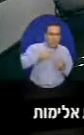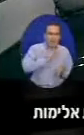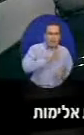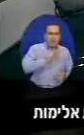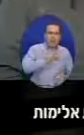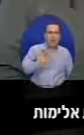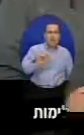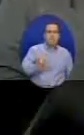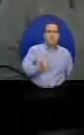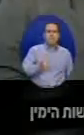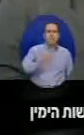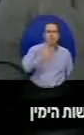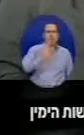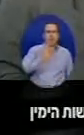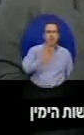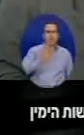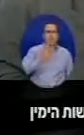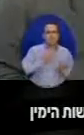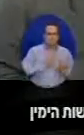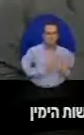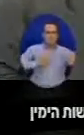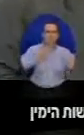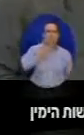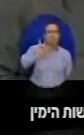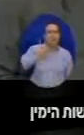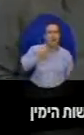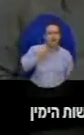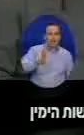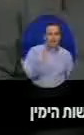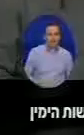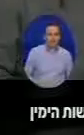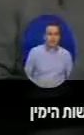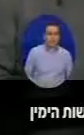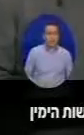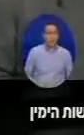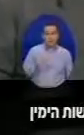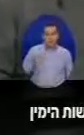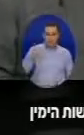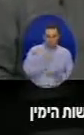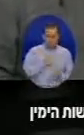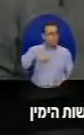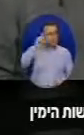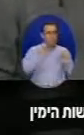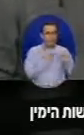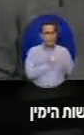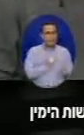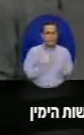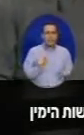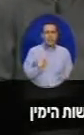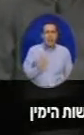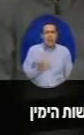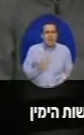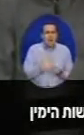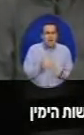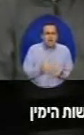שהיא דיברה עליו, שאם היו אומרים שהחקיקה הפרטית תצטרף כפופה לממשלתית, אז היא הייתה מצביעה בעד. למה זה לא יכול להיות פתרון? למה